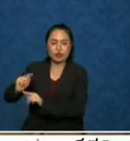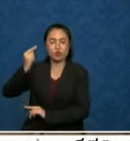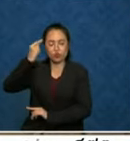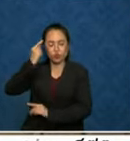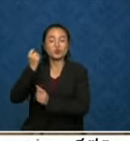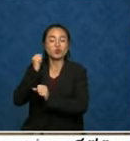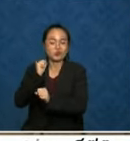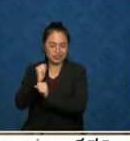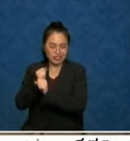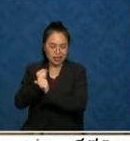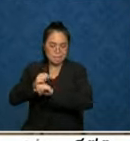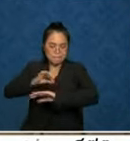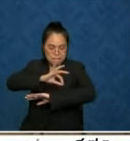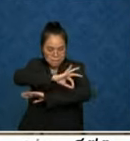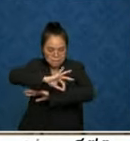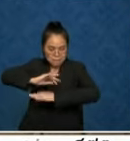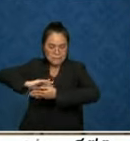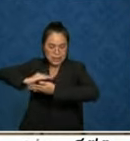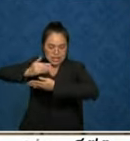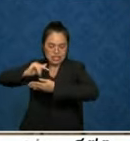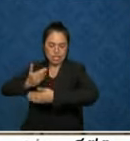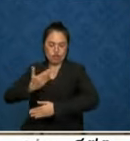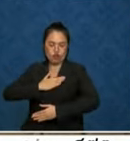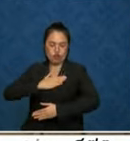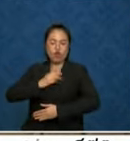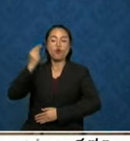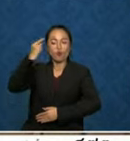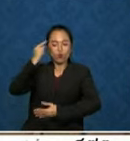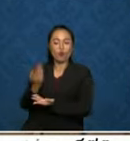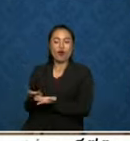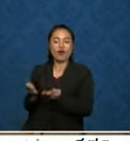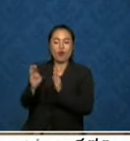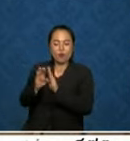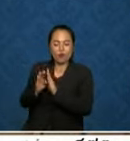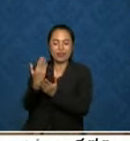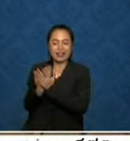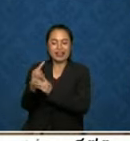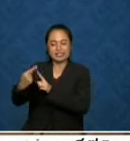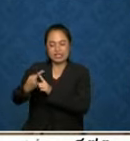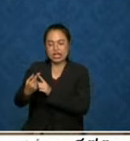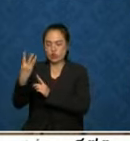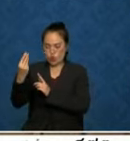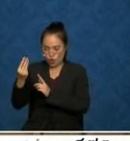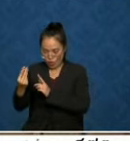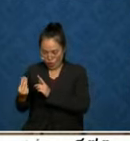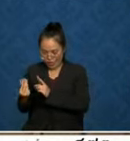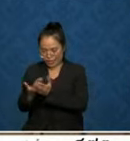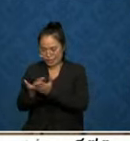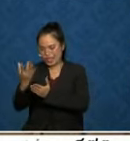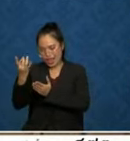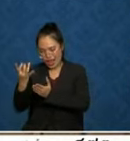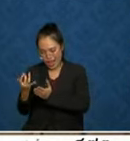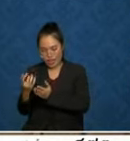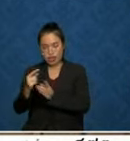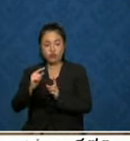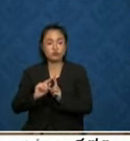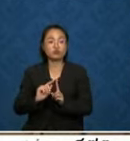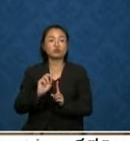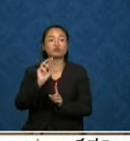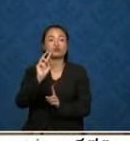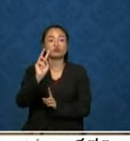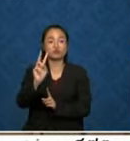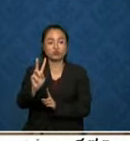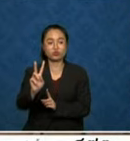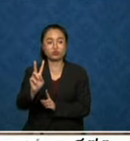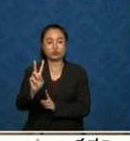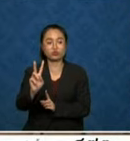ำบัญชีครัวเรือนได้อย่างแม่นยำเราต้องรู้กระแสเงินสดของครัวเรือนเป็นข้อมูลพื้นฐานหรืออย่างตัวอย่างที่2องค์ประกอบที่2ก็อย่